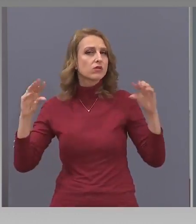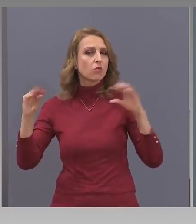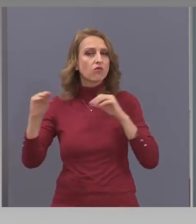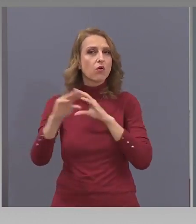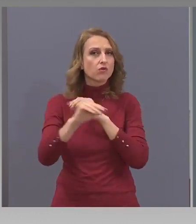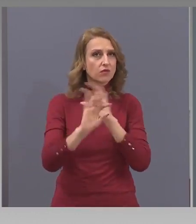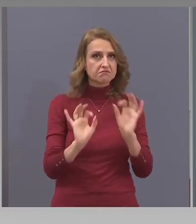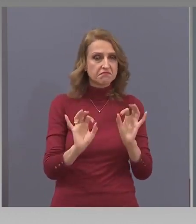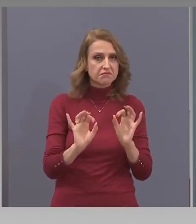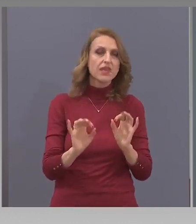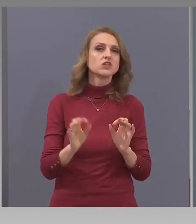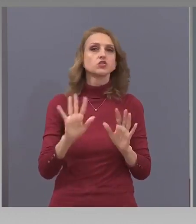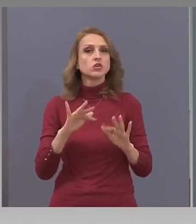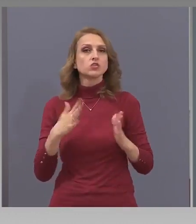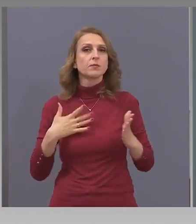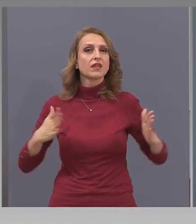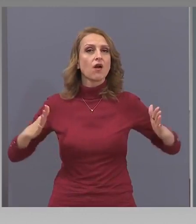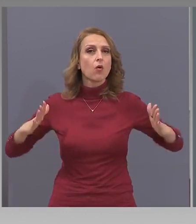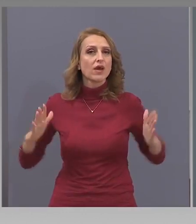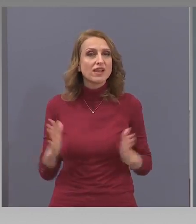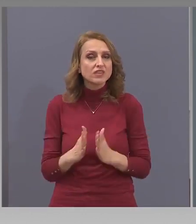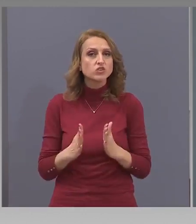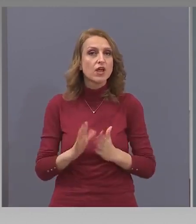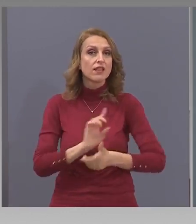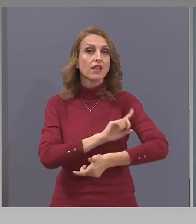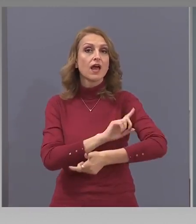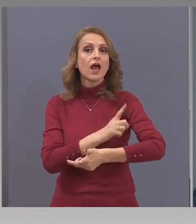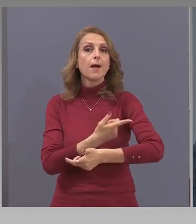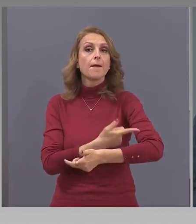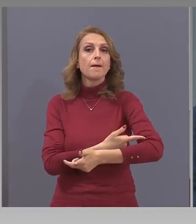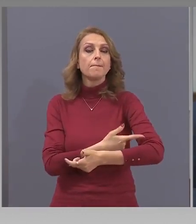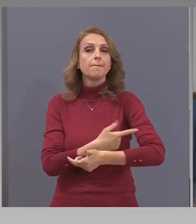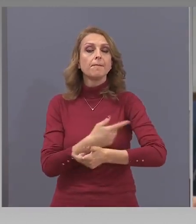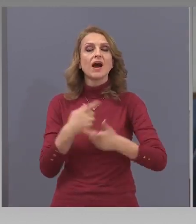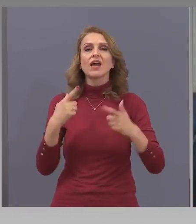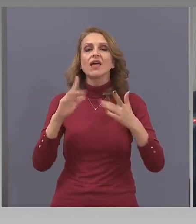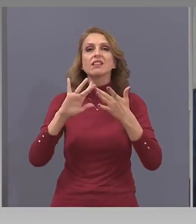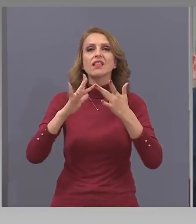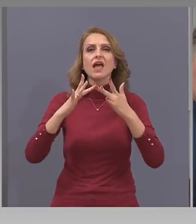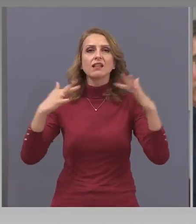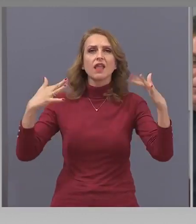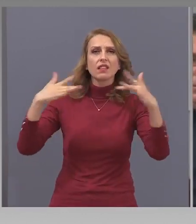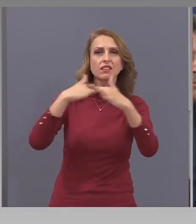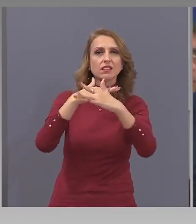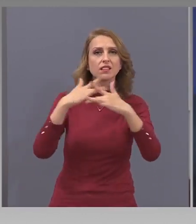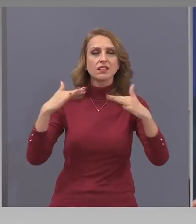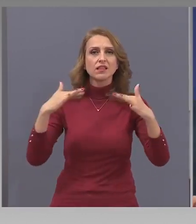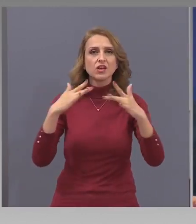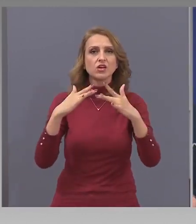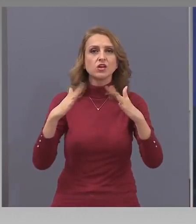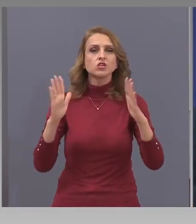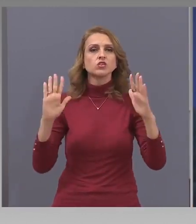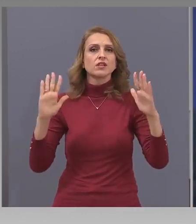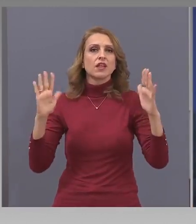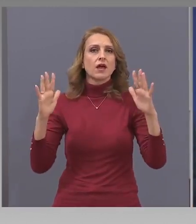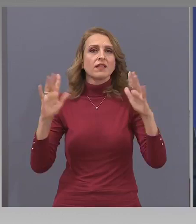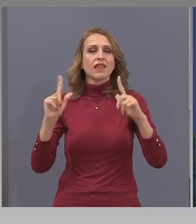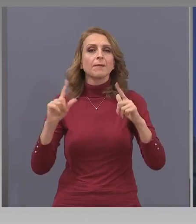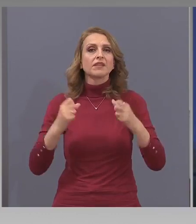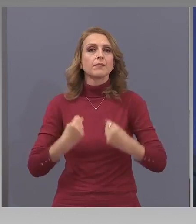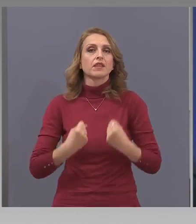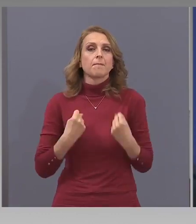ще бъде ограничена мощността на интернет. Това е свързано именно с извънредното положение